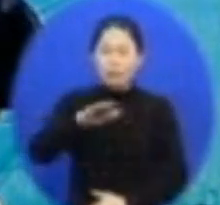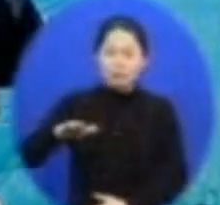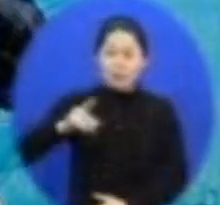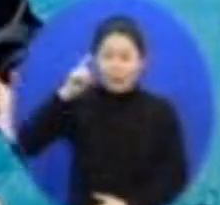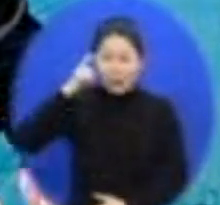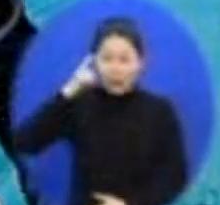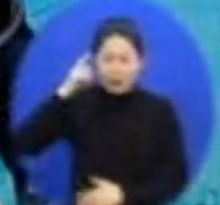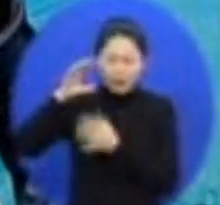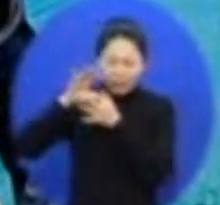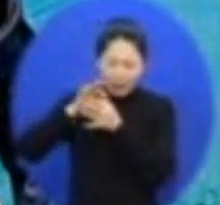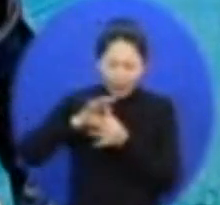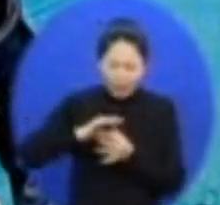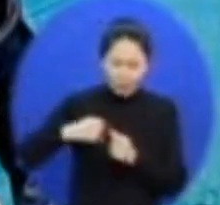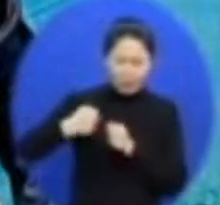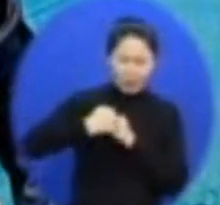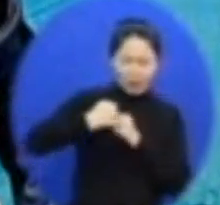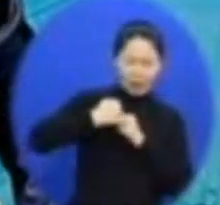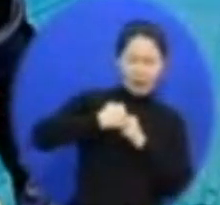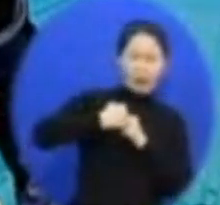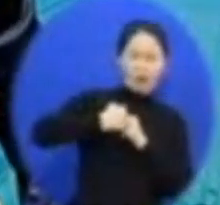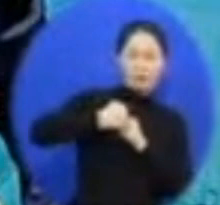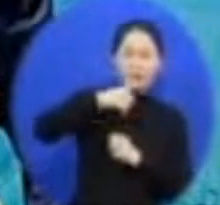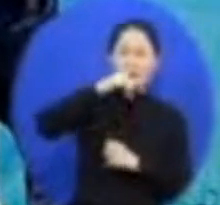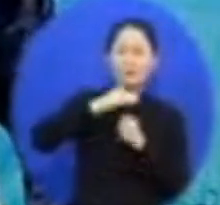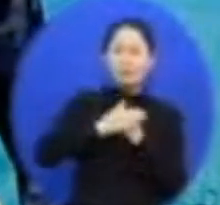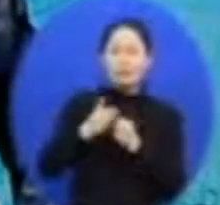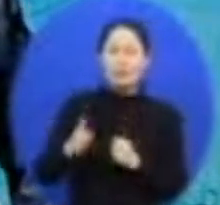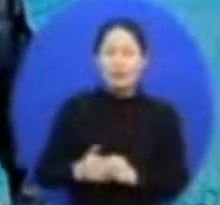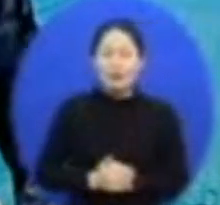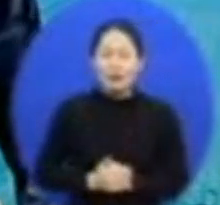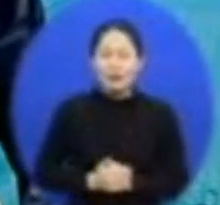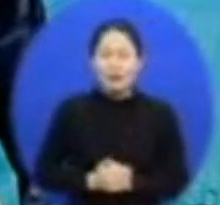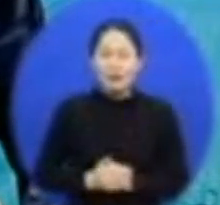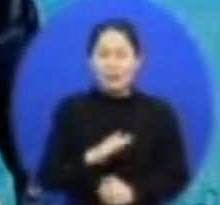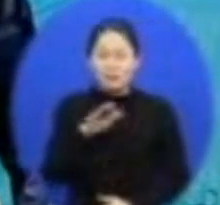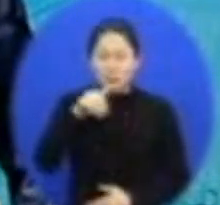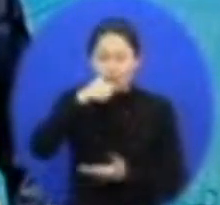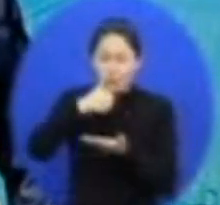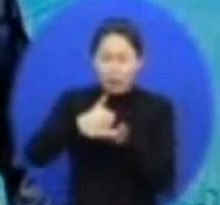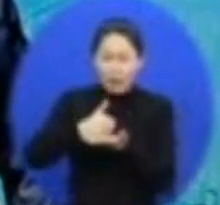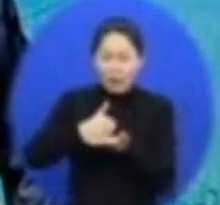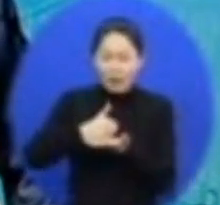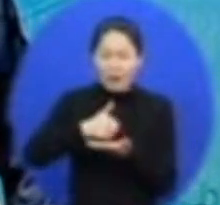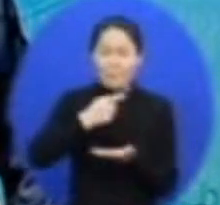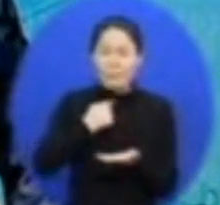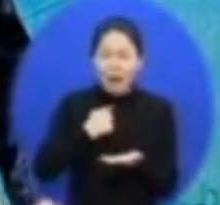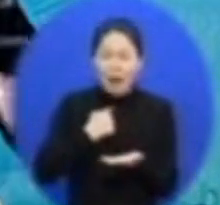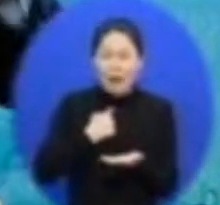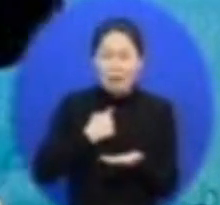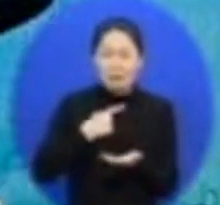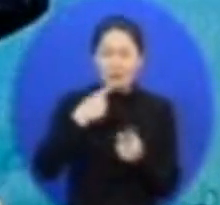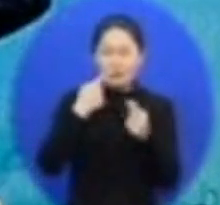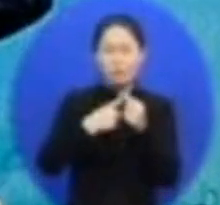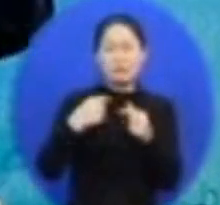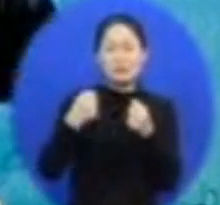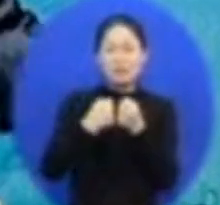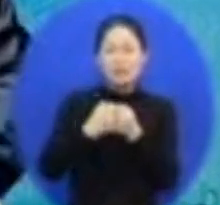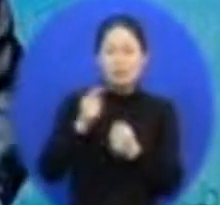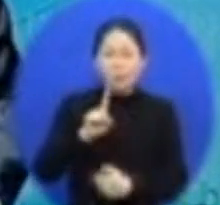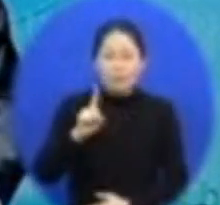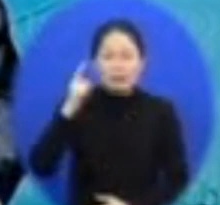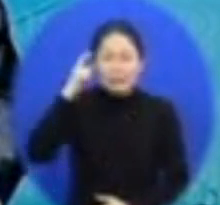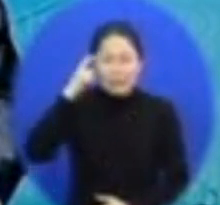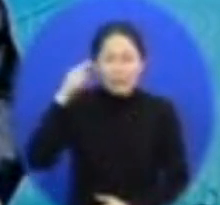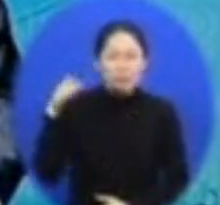계속해서 공격하기 때문이에요 주일 찍는 싸움에 있어서 제일 첫 번째 사업은 생각해서 오는